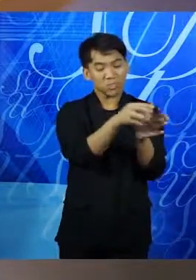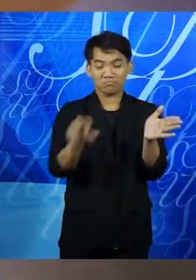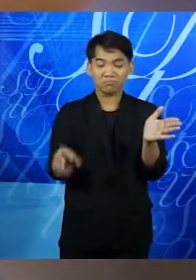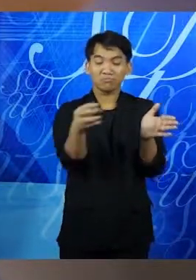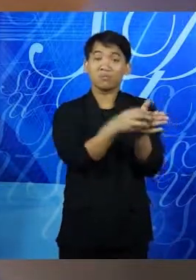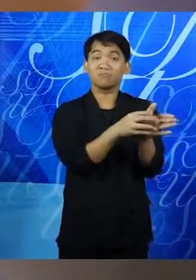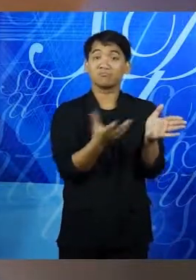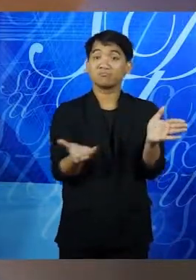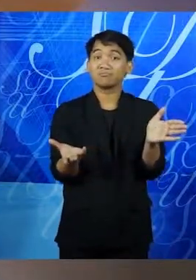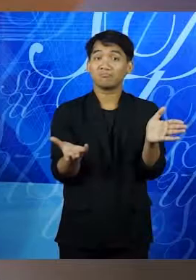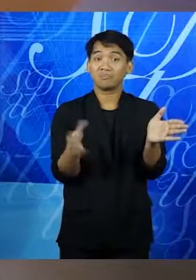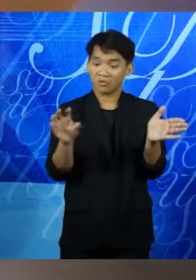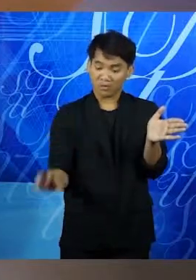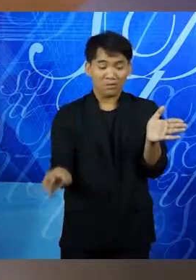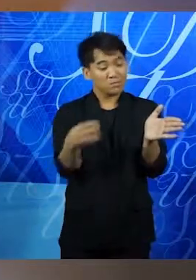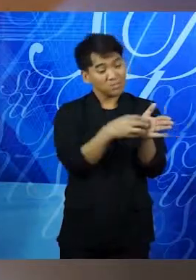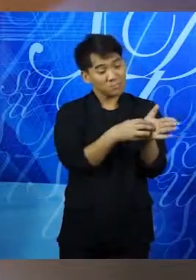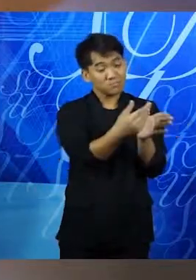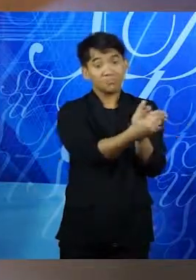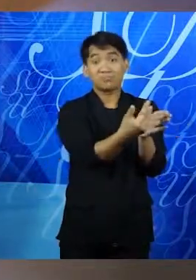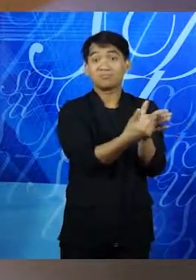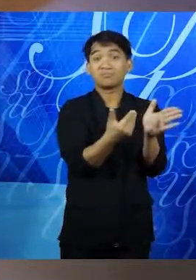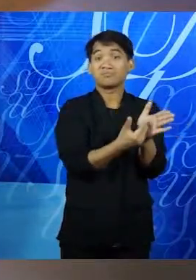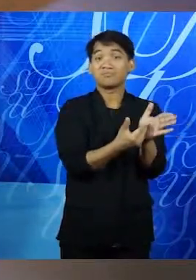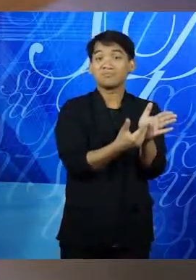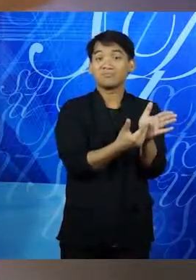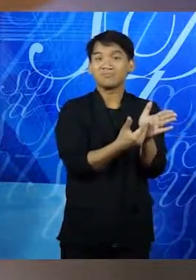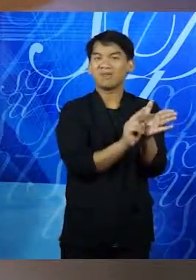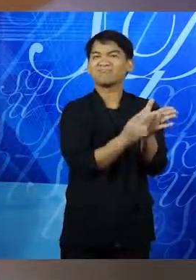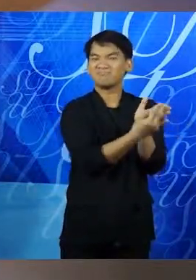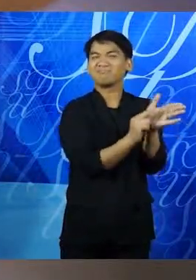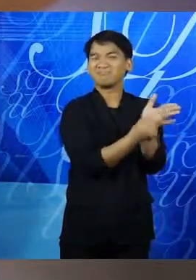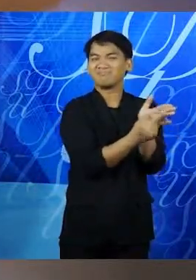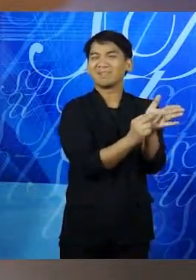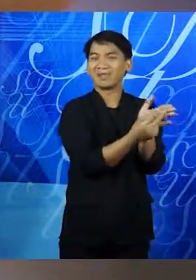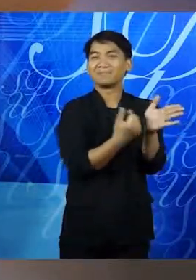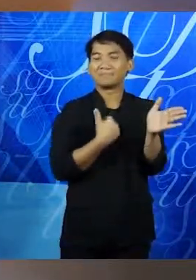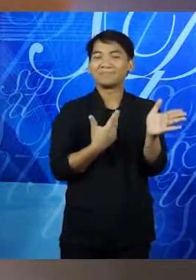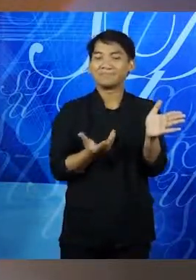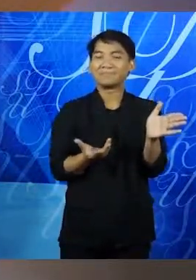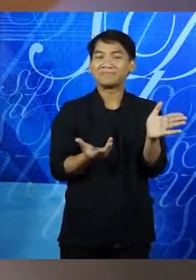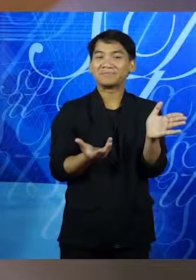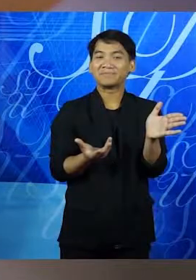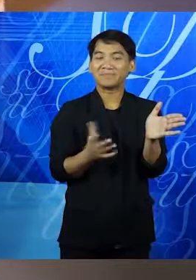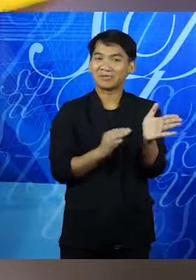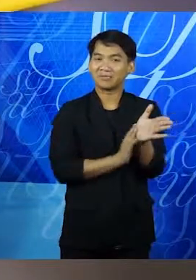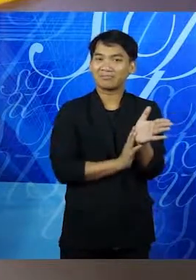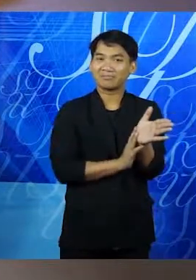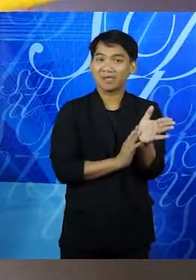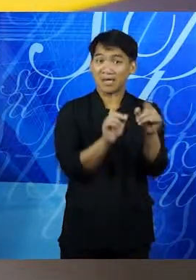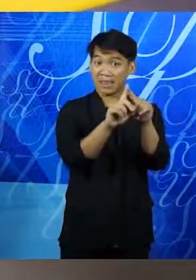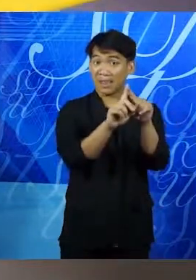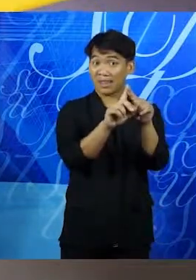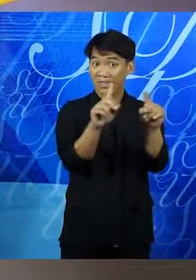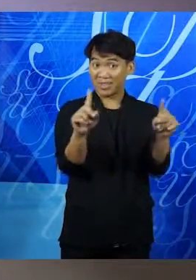ะแล้วนะคะเด็กก็มาหยิบแล้ววางอย่างนี้นะคะวางแบบนี้ คำว่าและแต่ว่าด้วย